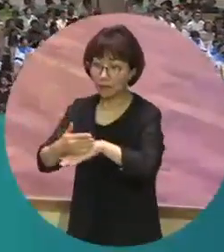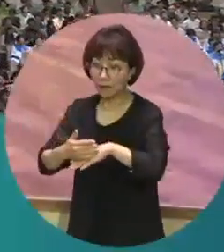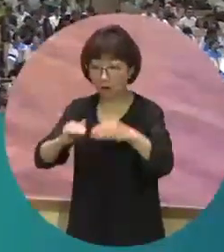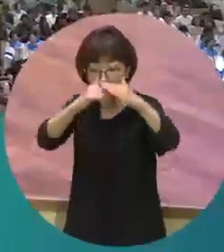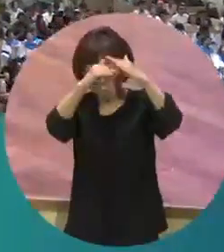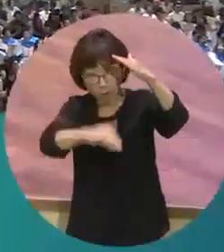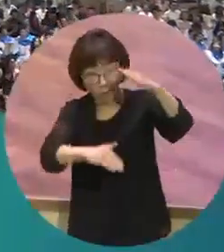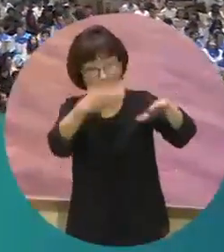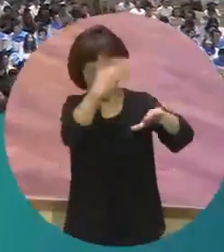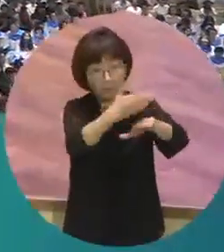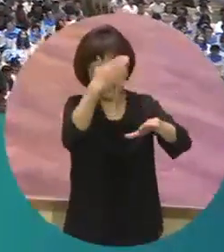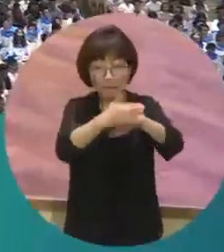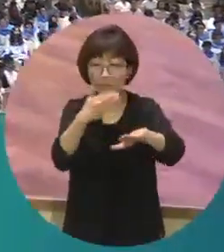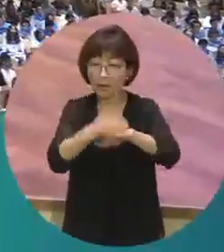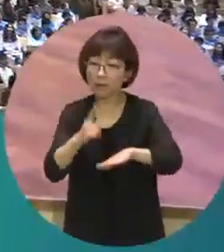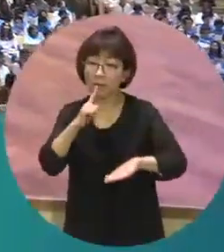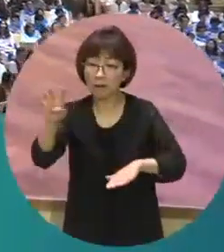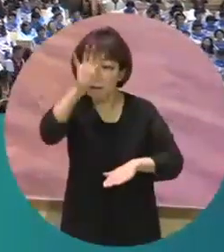거예요.